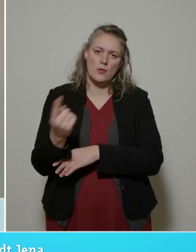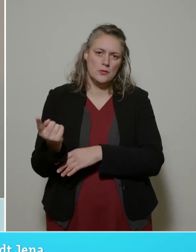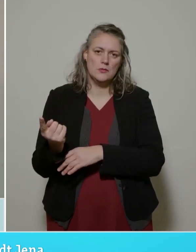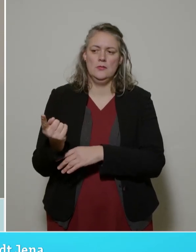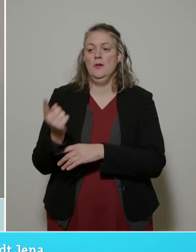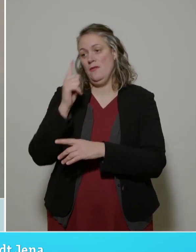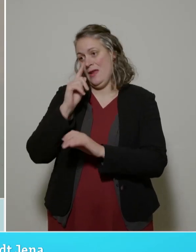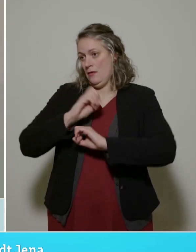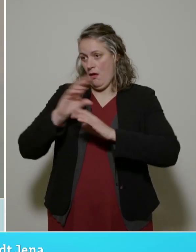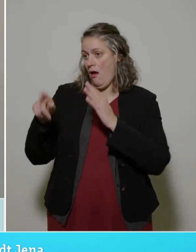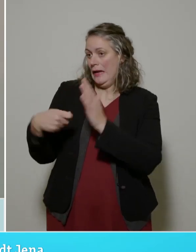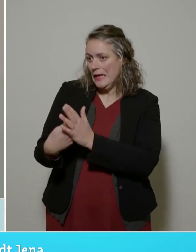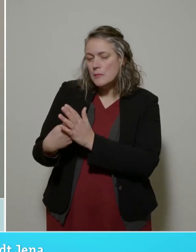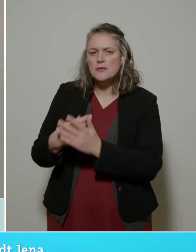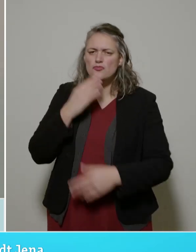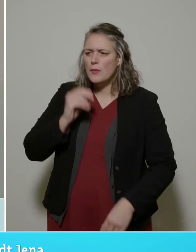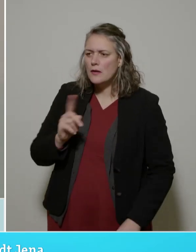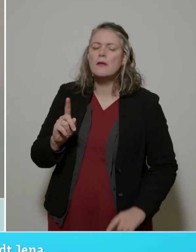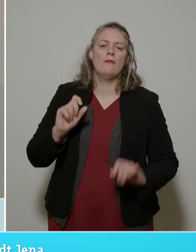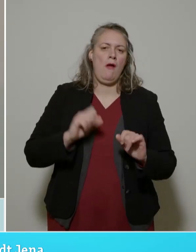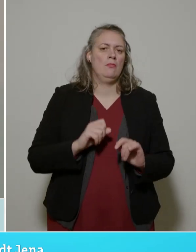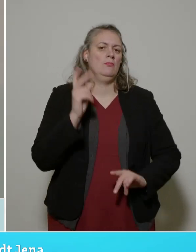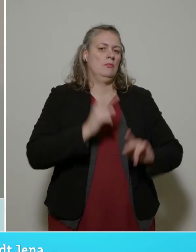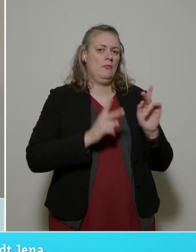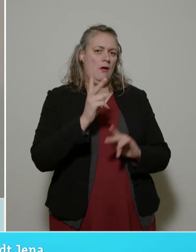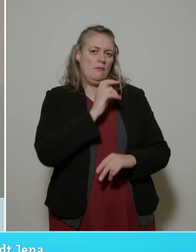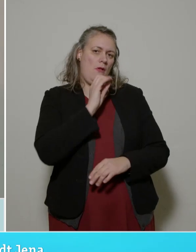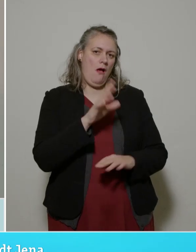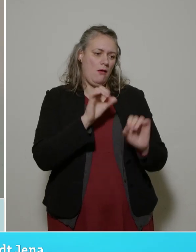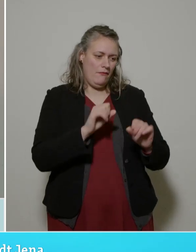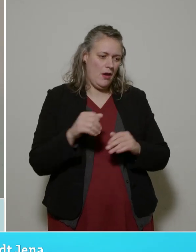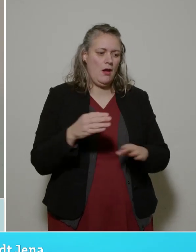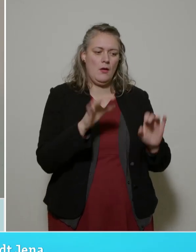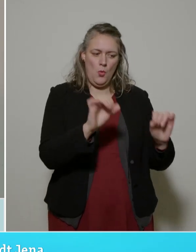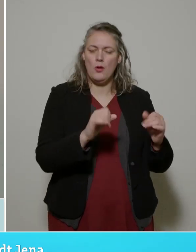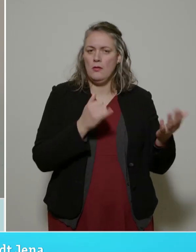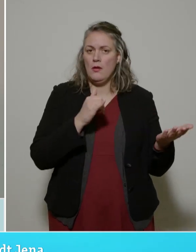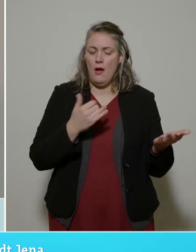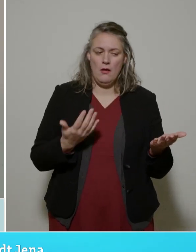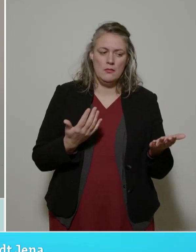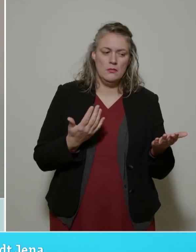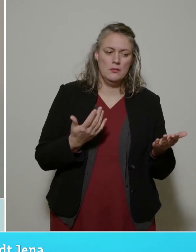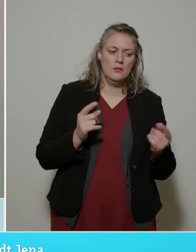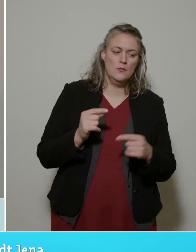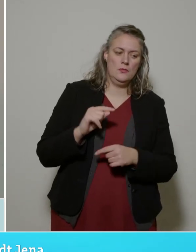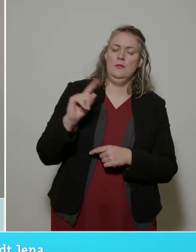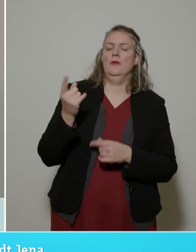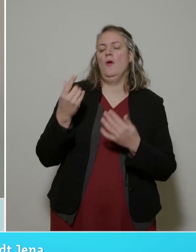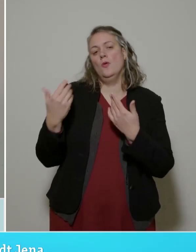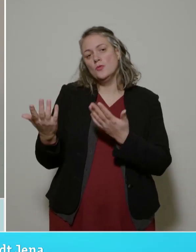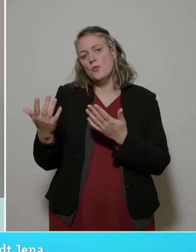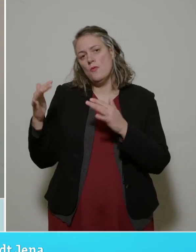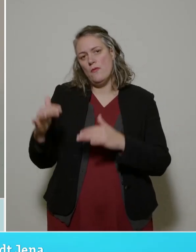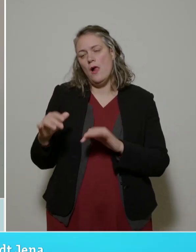immer noch der Rechtsweg offen. Und das wäre aus meiner Sicht die richtige Stelle, egal wie man sich in der